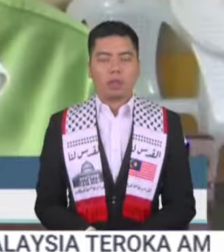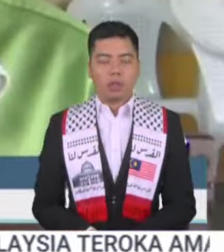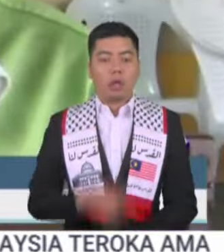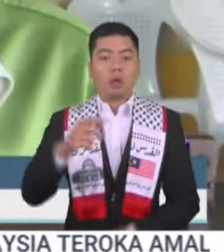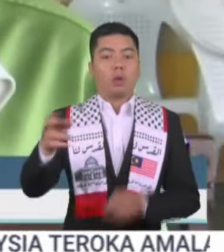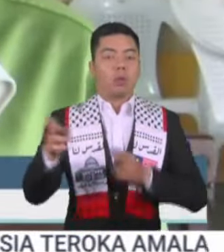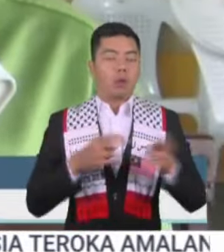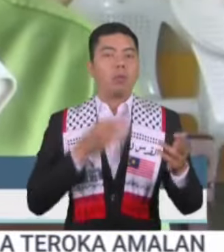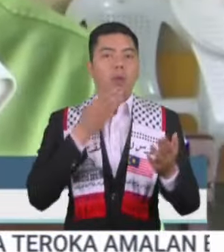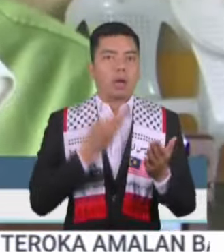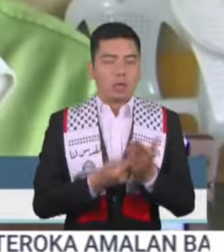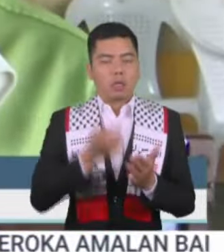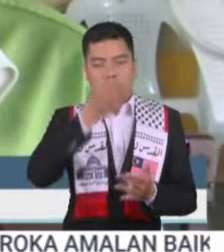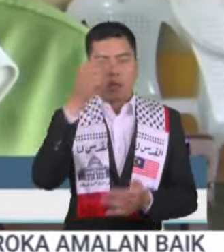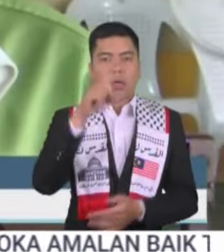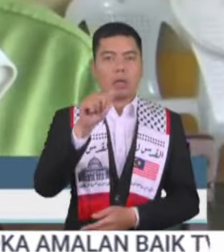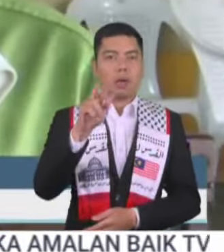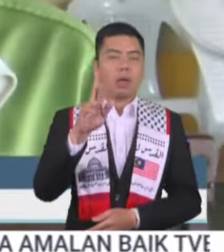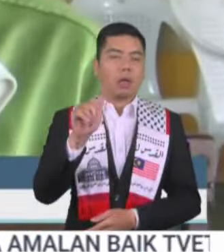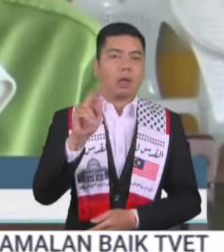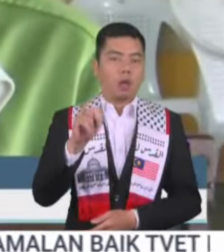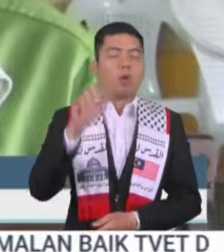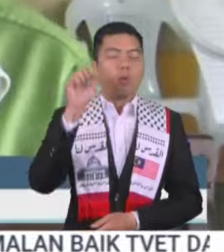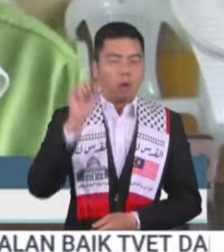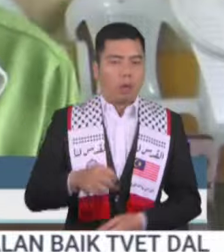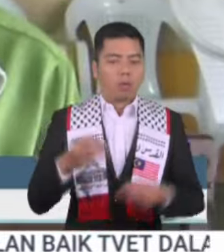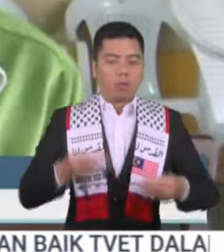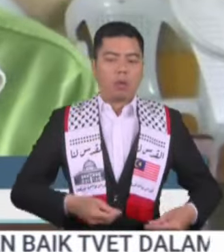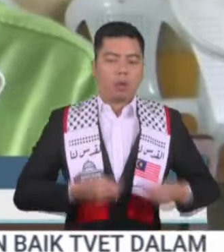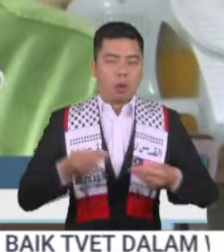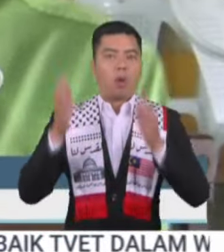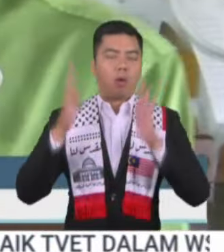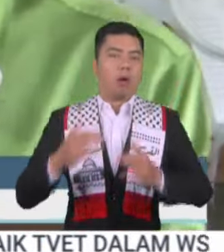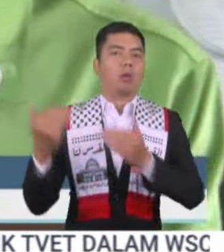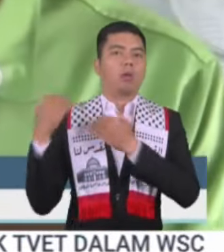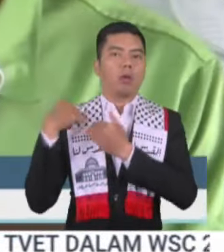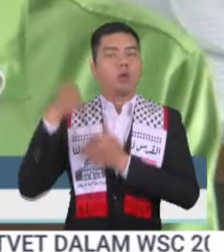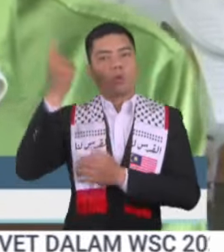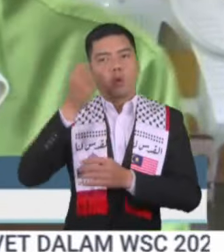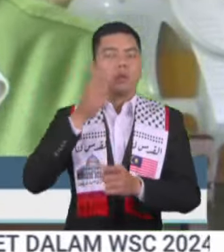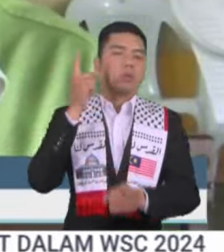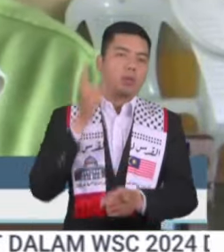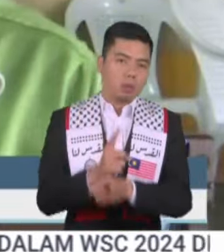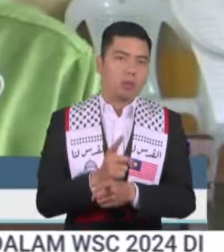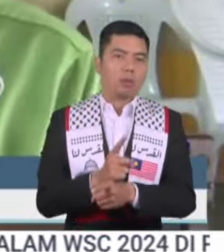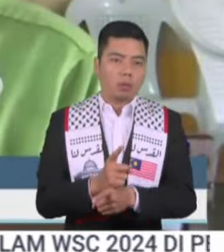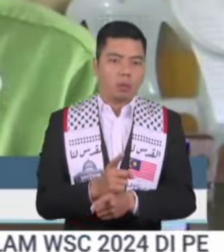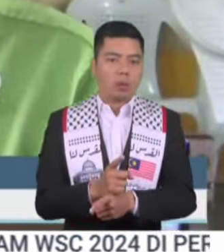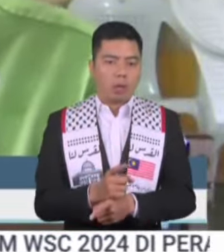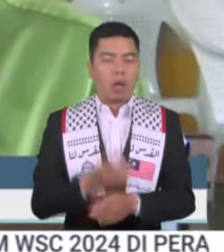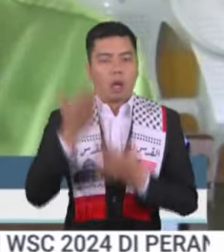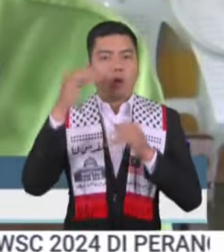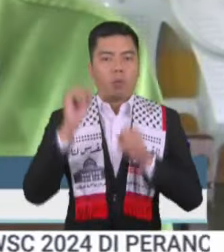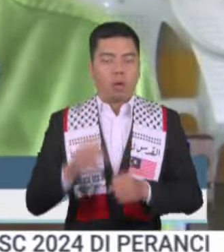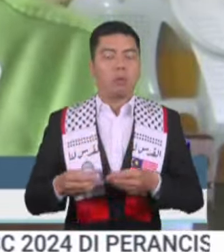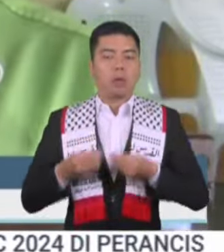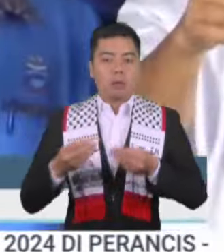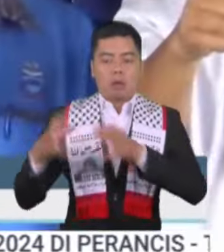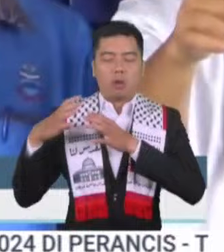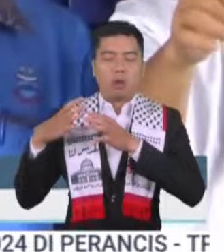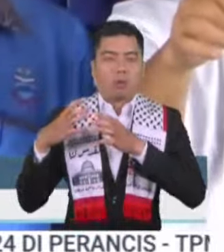tanah ini dapatlah diberi kepada yang sepatutnya kita juga mengharapkan agar ppst dapat memberikan komitmen